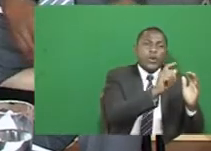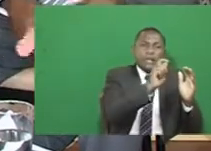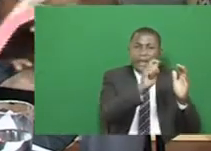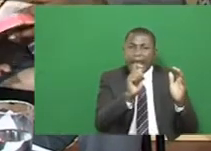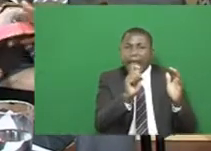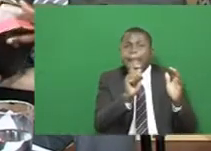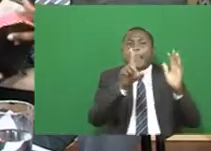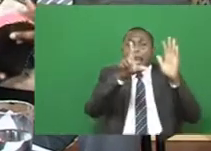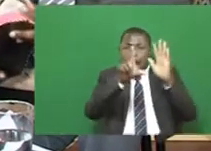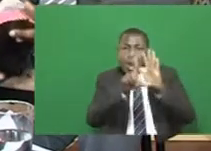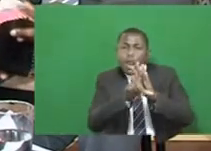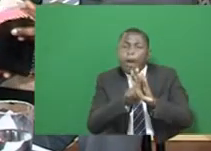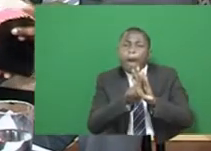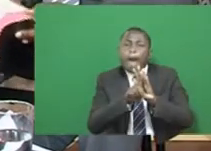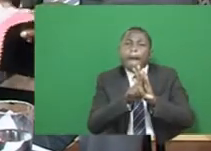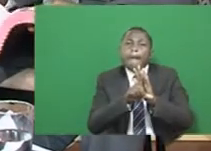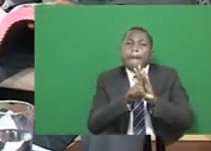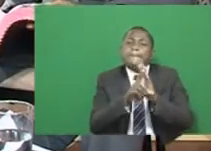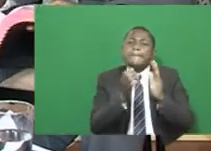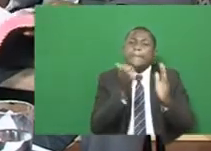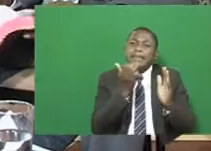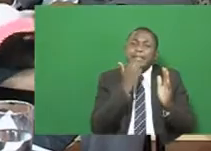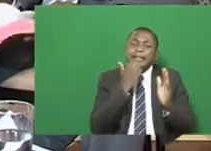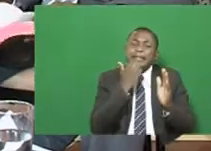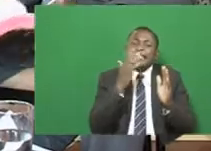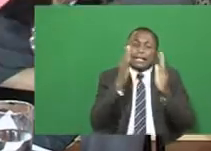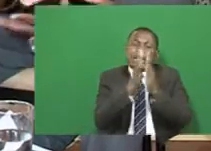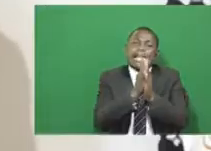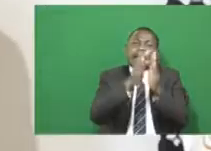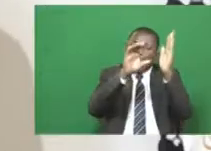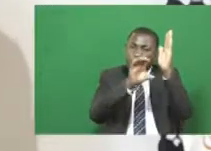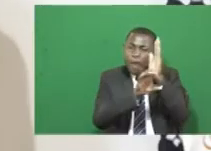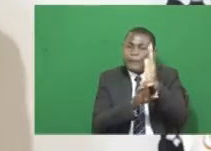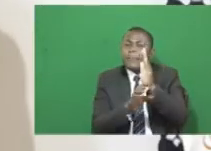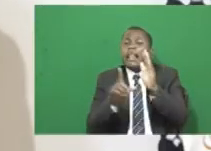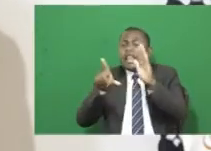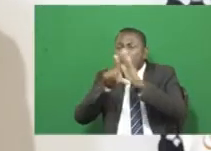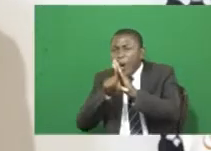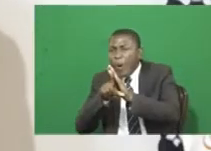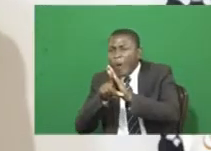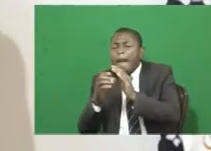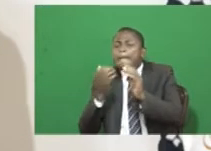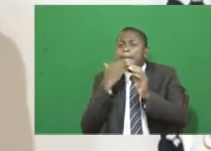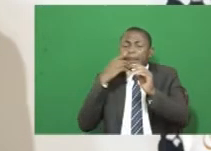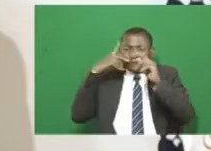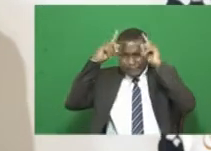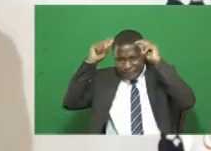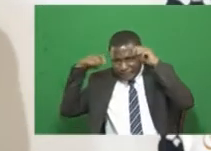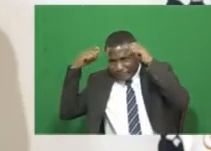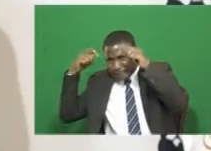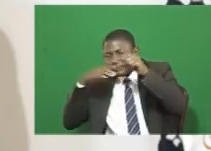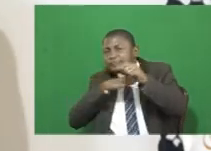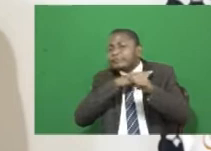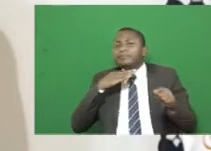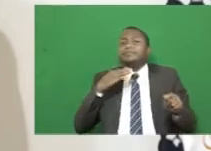mirayiro yekupira ya Moses. Oti murayiro achireva Ten Commandments. Alright. Saka panenge achiti murayiro waiva mumvuri